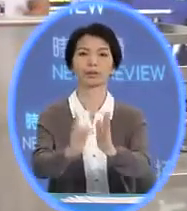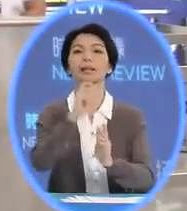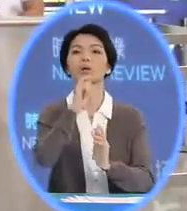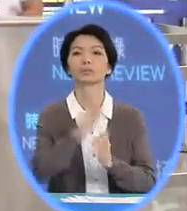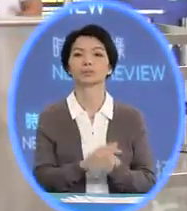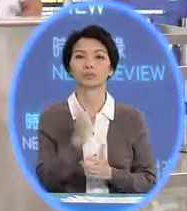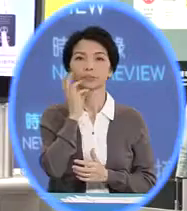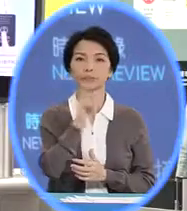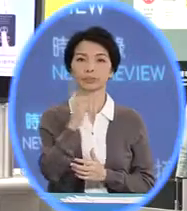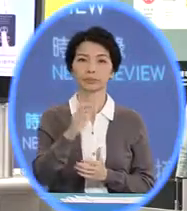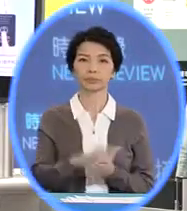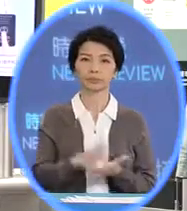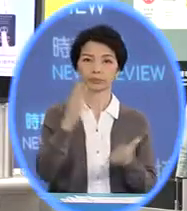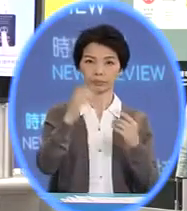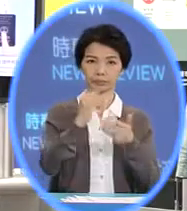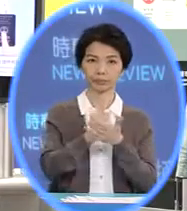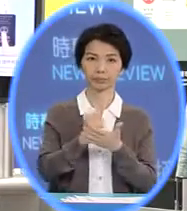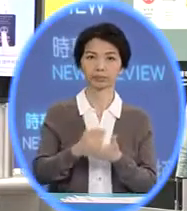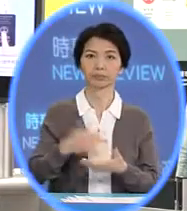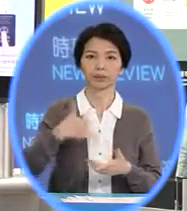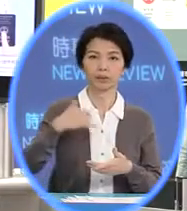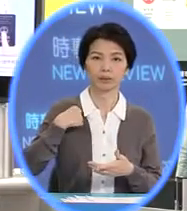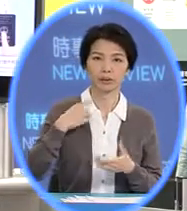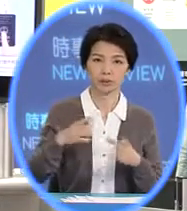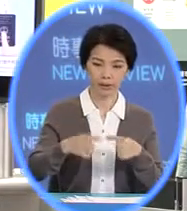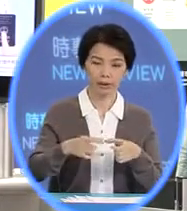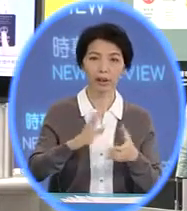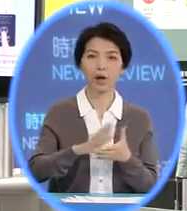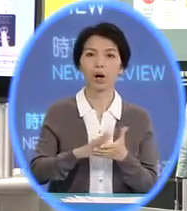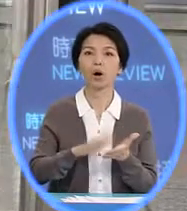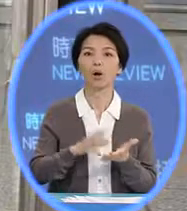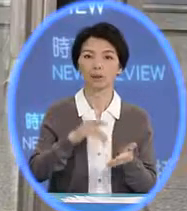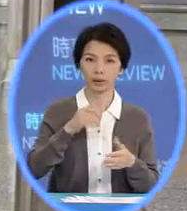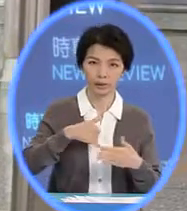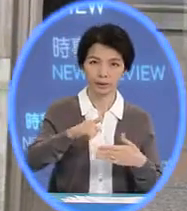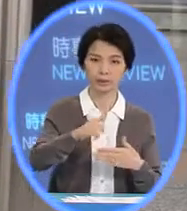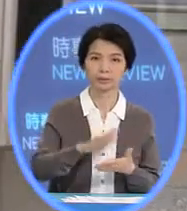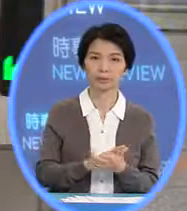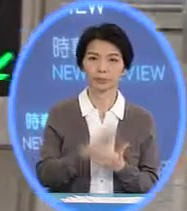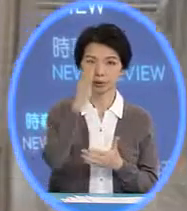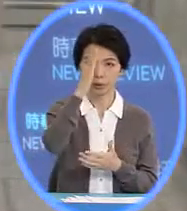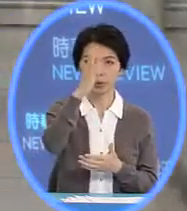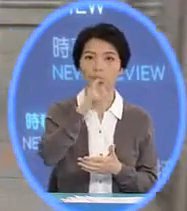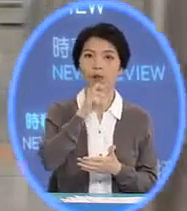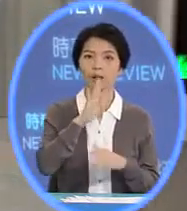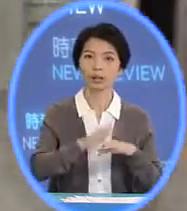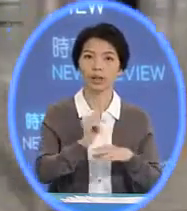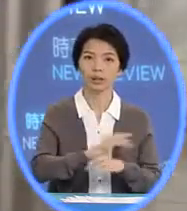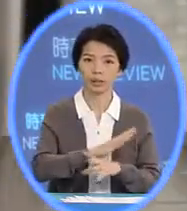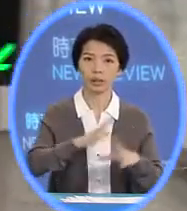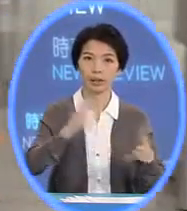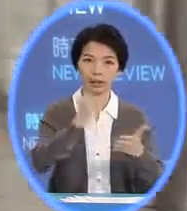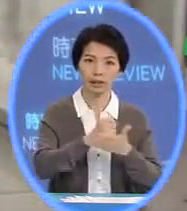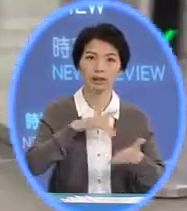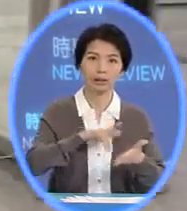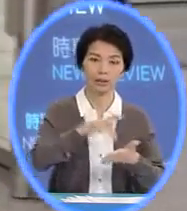使用特區護照、回鄉卡等的電子證件的人都可以使用。機管局期待未來將技術擴展到登記和